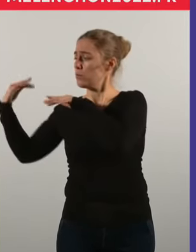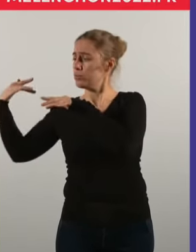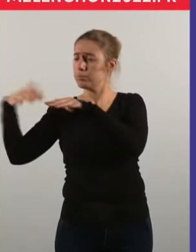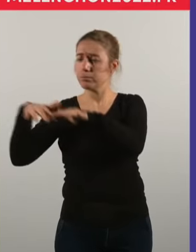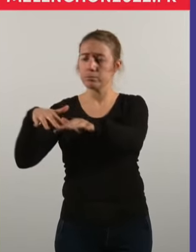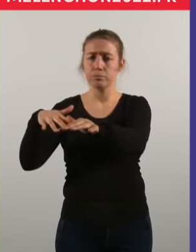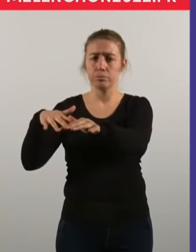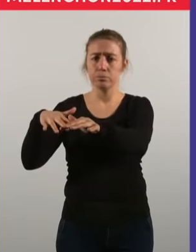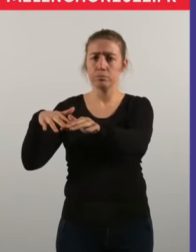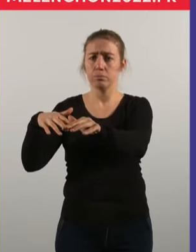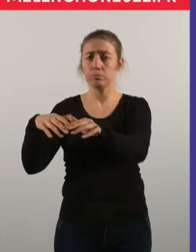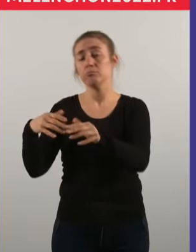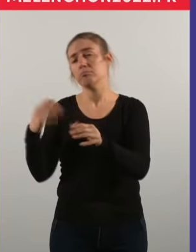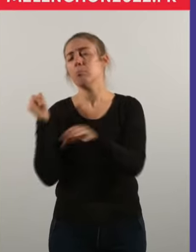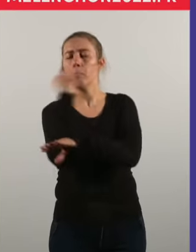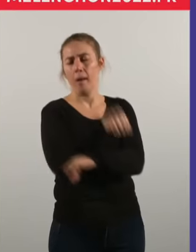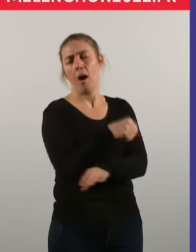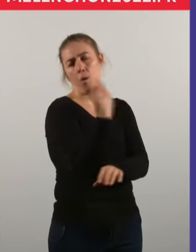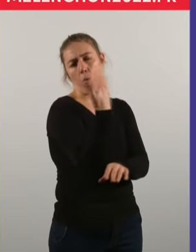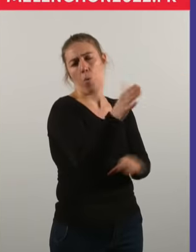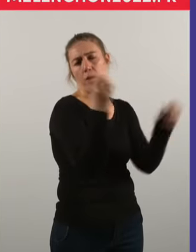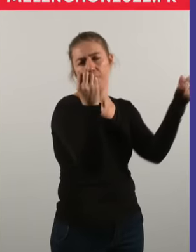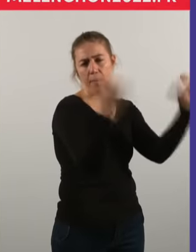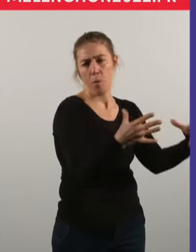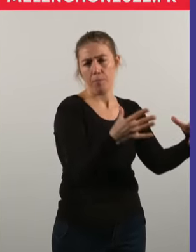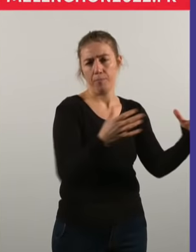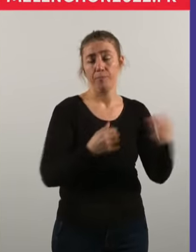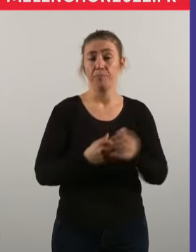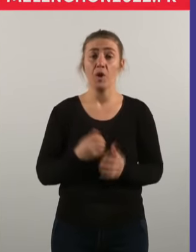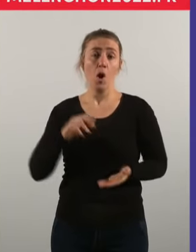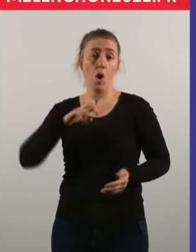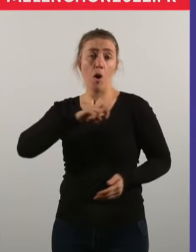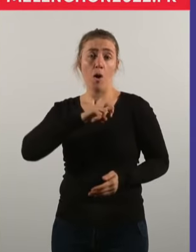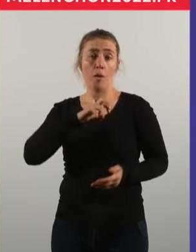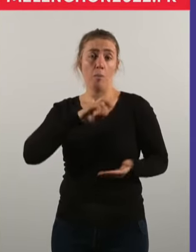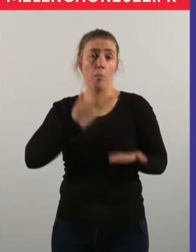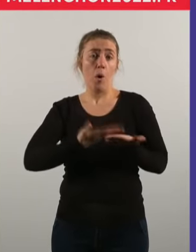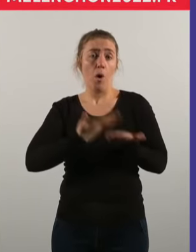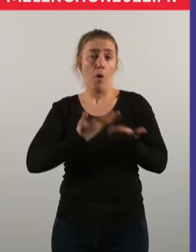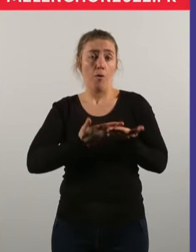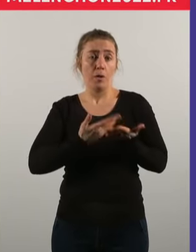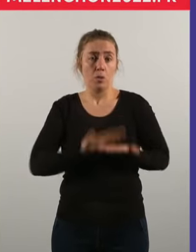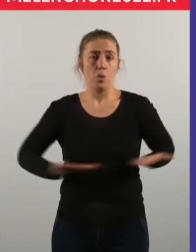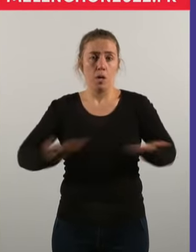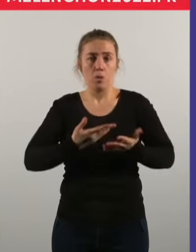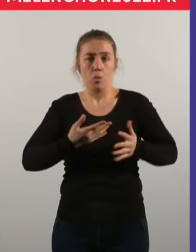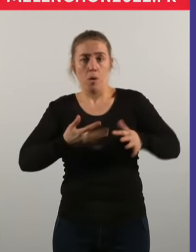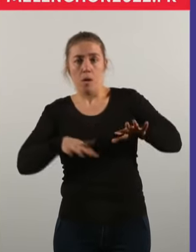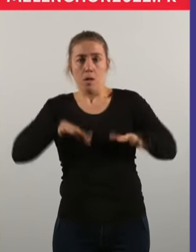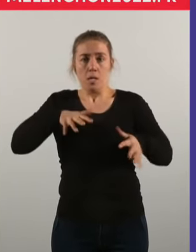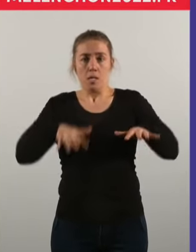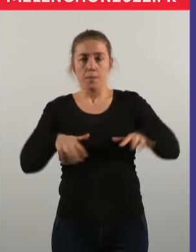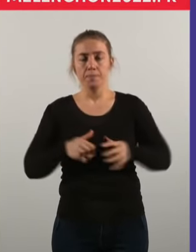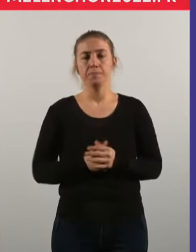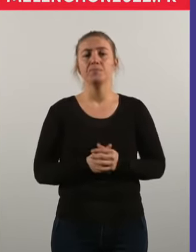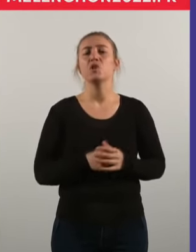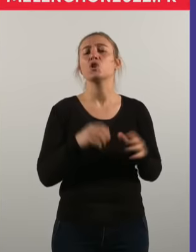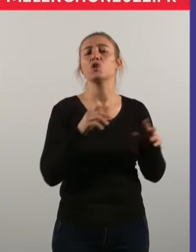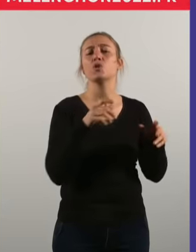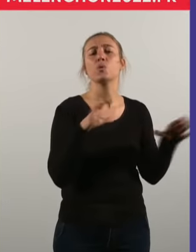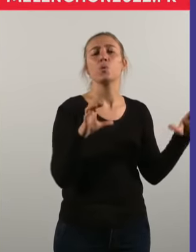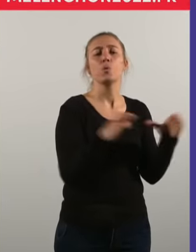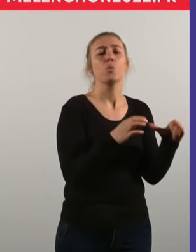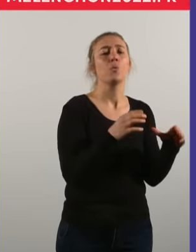qui se voit en toute autre circonstance. Donc c'est signe qu'en ce moment, c'est en train de frémir. Hein. Alors évidemment, il y a toujours les petits bourgeois qui ne sont pas contents